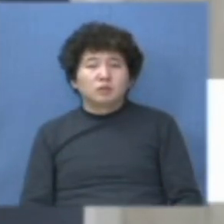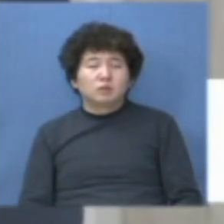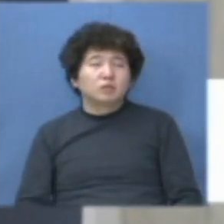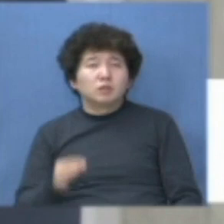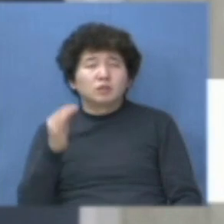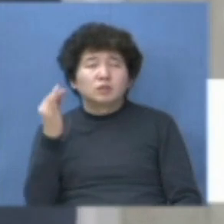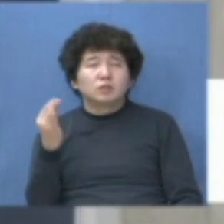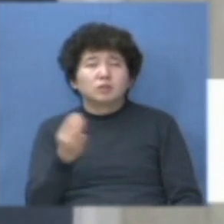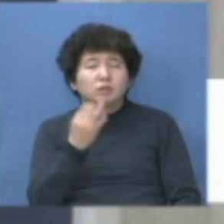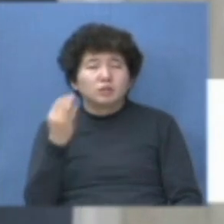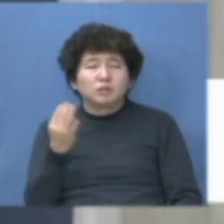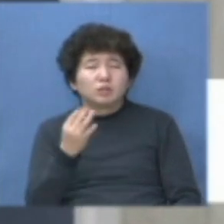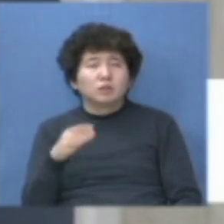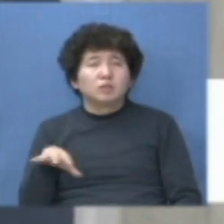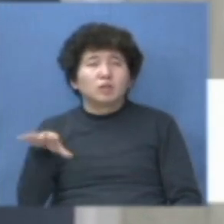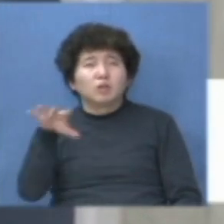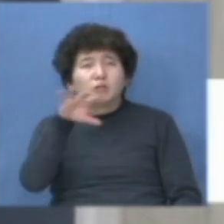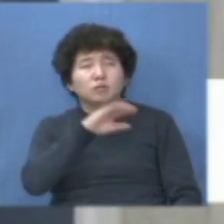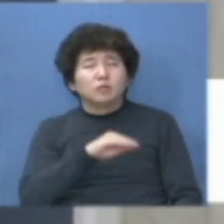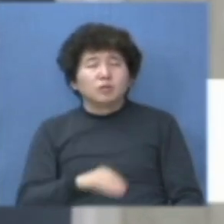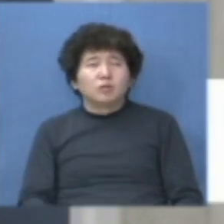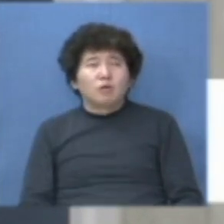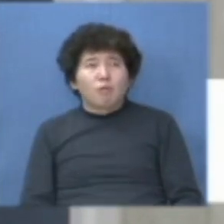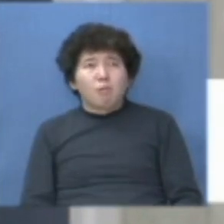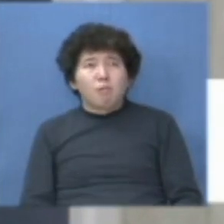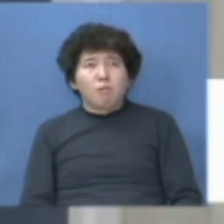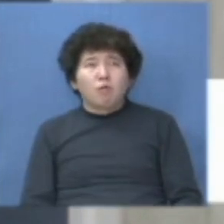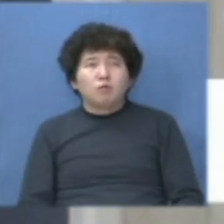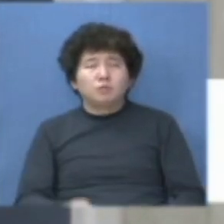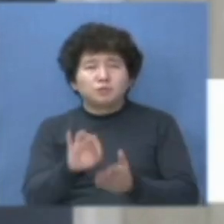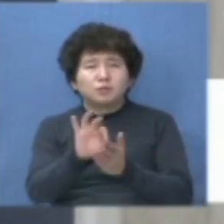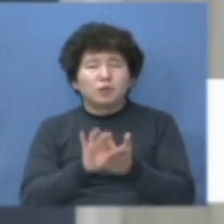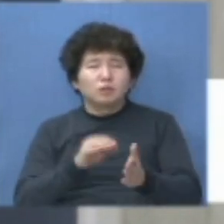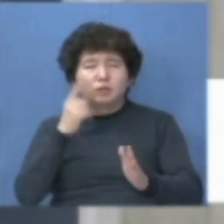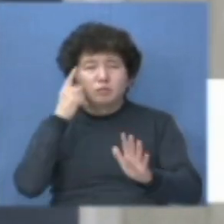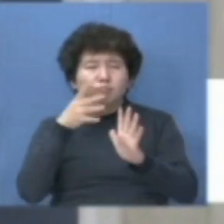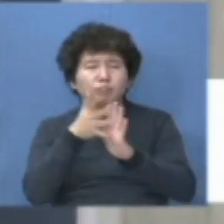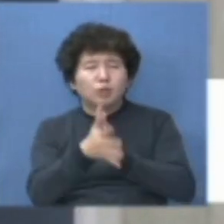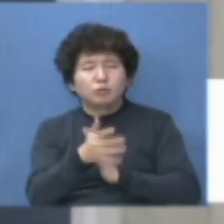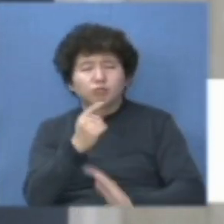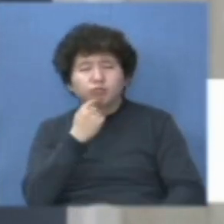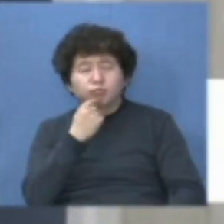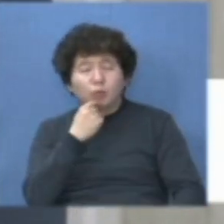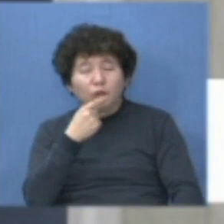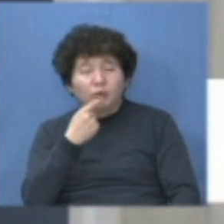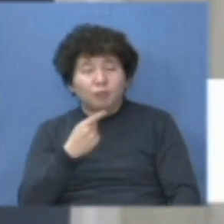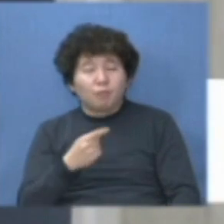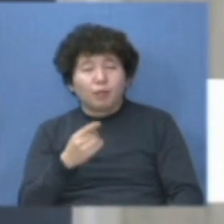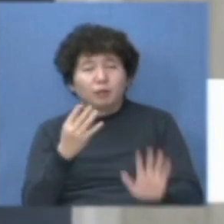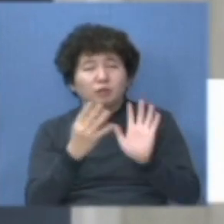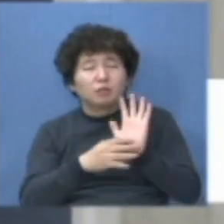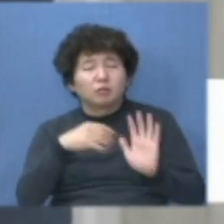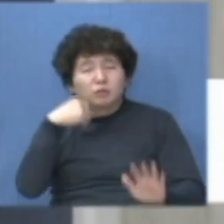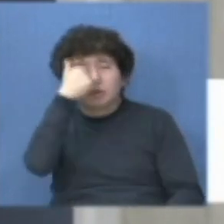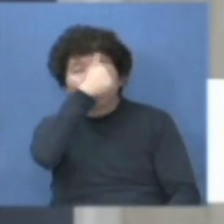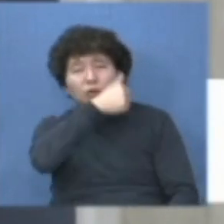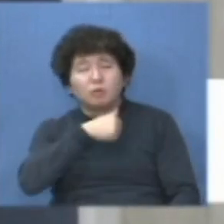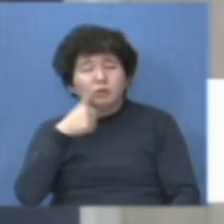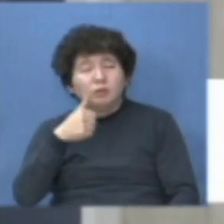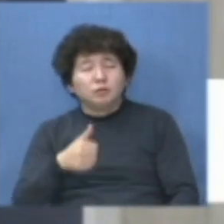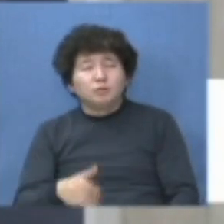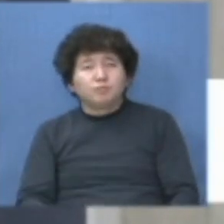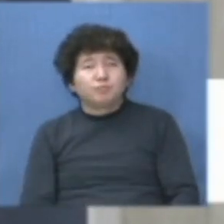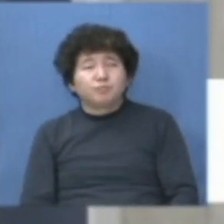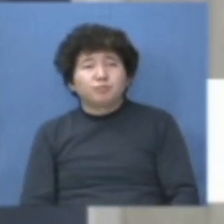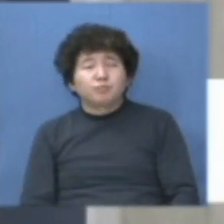Экскурсия барысында барлық ақпаратты бірден көпшілік назарына ұсыну мүмкін емес, себебі құпия дүниелері бар. Мәселен, 90 жылдары Казмирчук атауымен белгілі